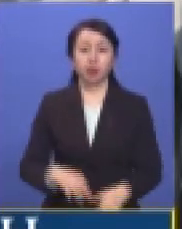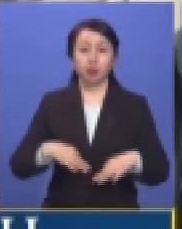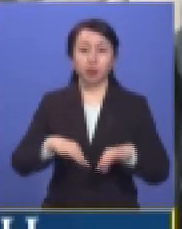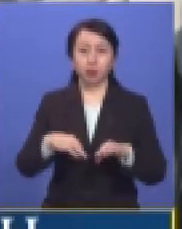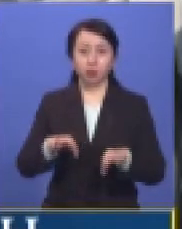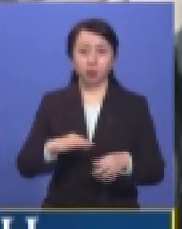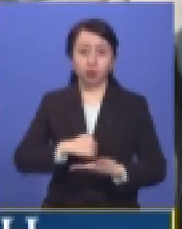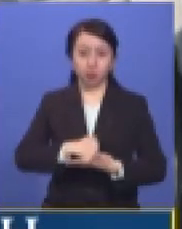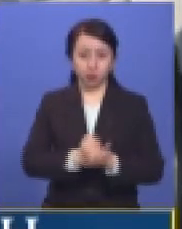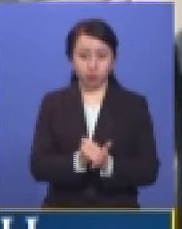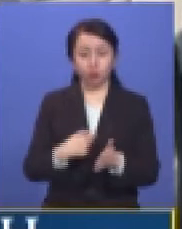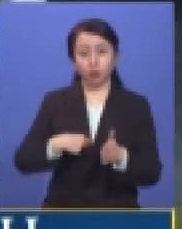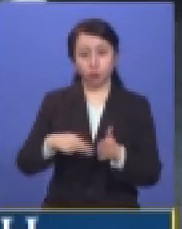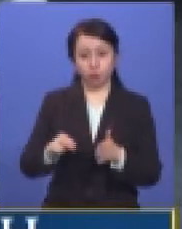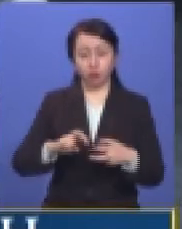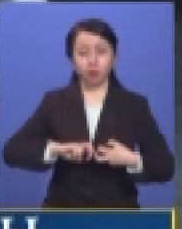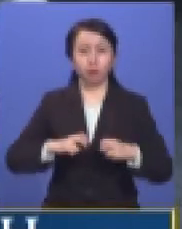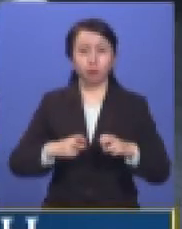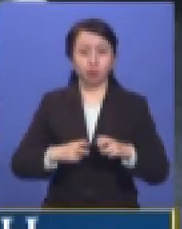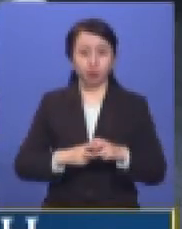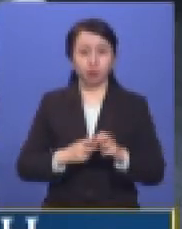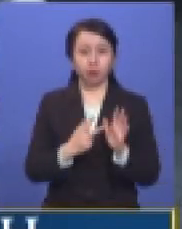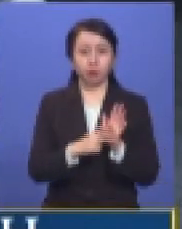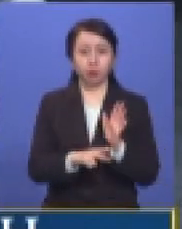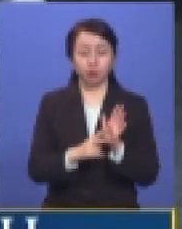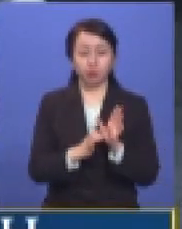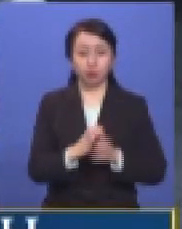құралдарын тіркеу, алу және сатып алу мәселелері бойынша